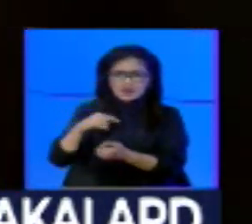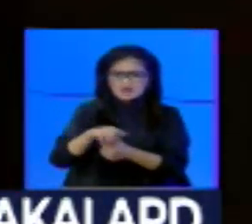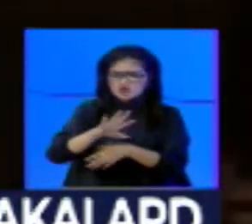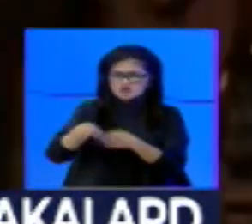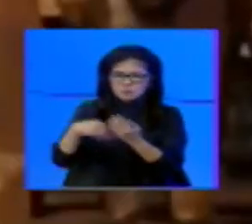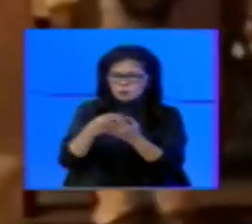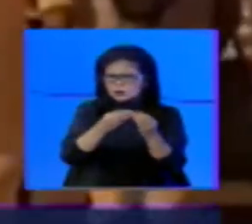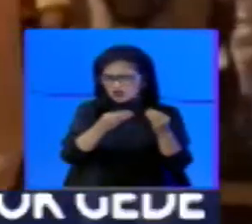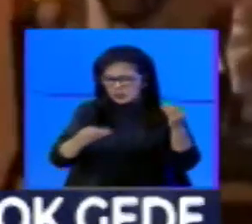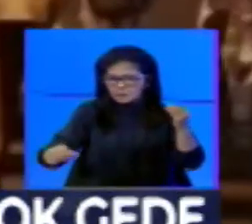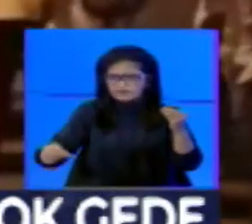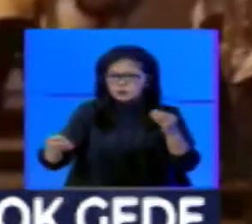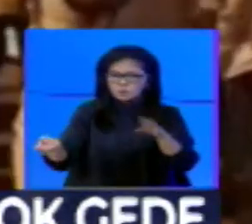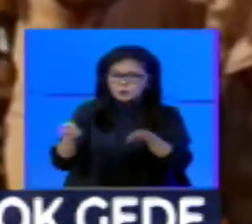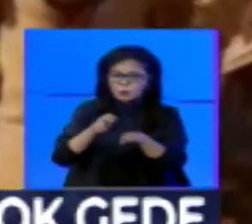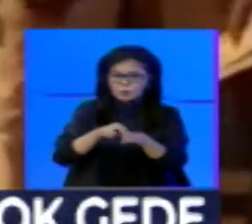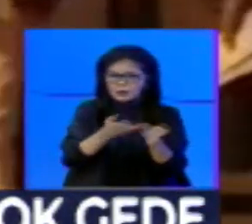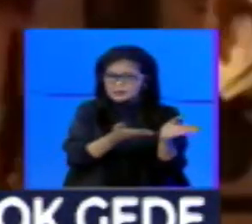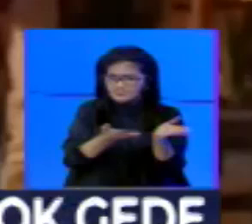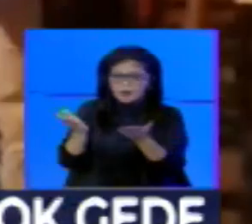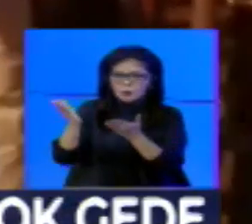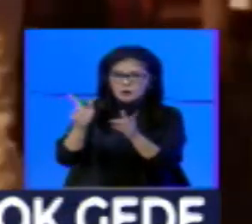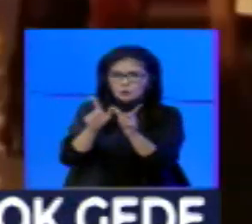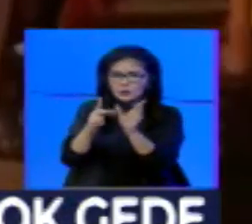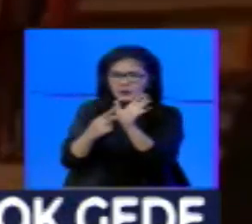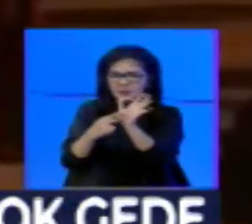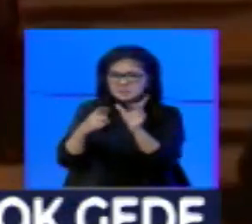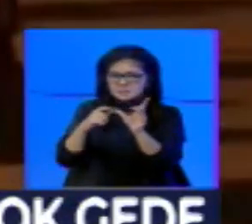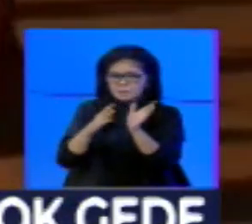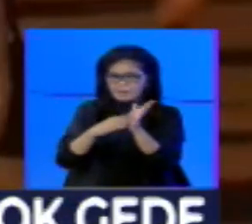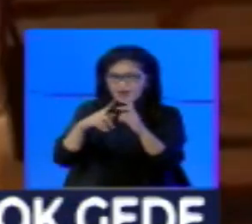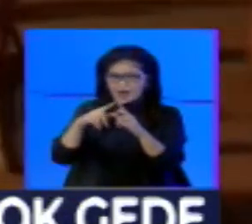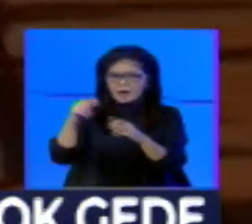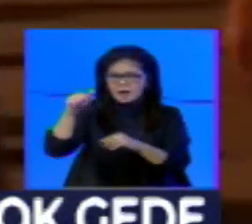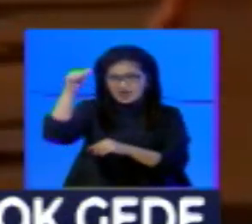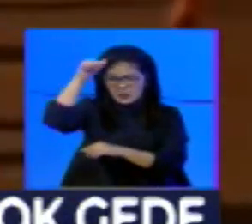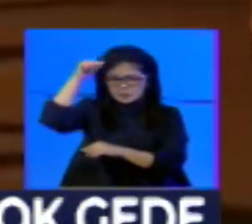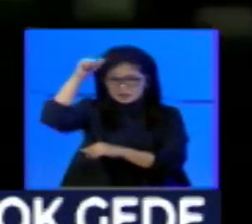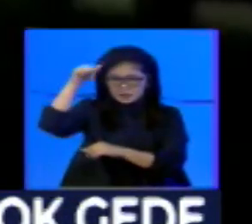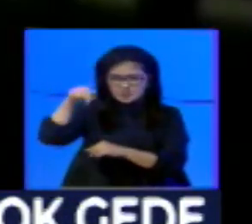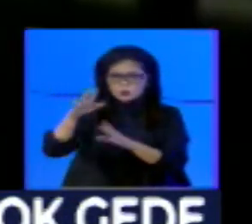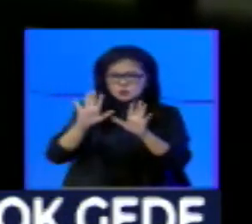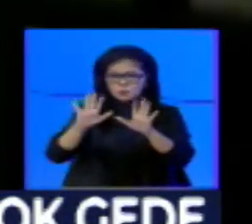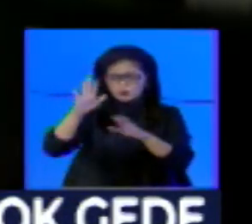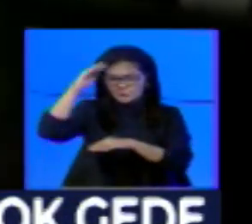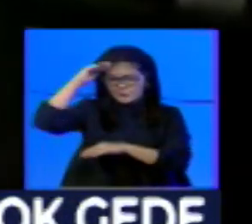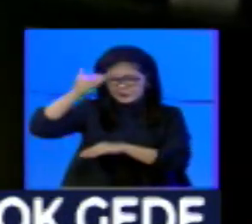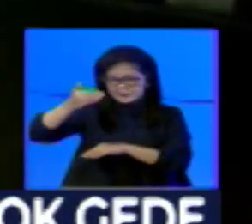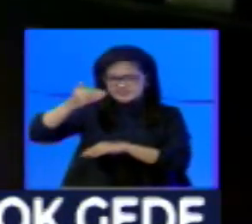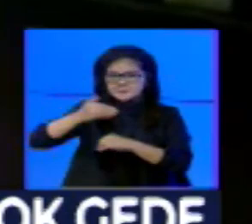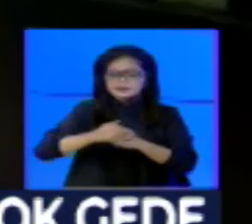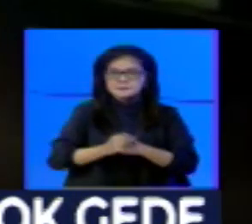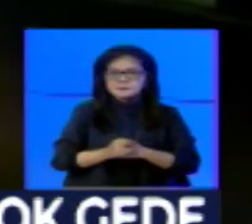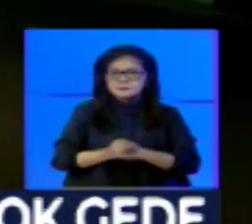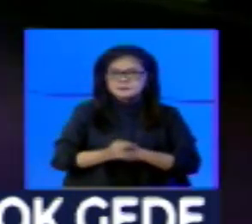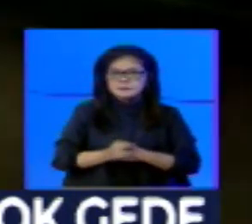seluruhnya dibawa ke Wisma asrama haji Pondok Gede Jakarta Timur dengan menggunakan 10 bus yang telah disiapkan mereka